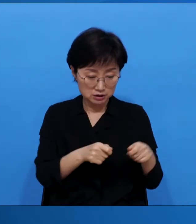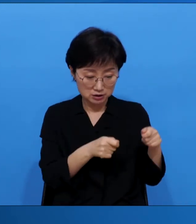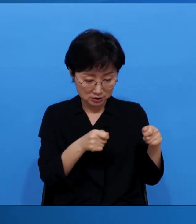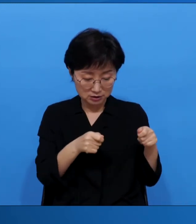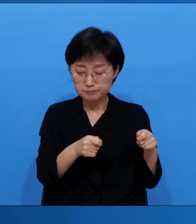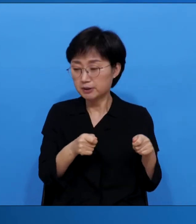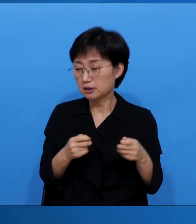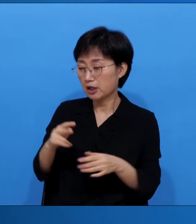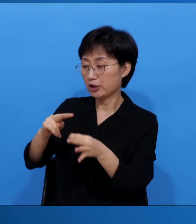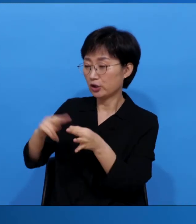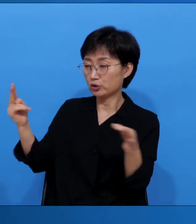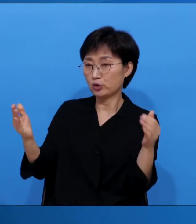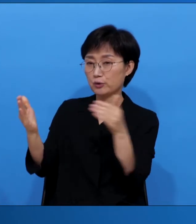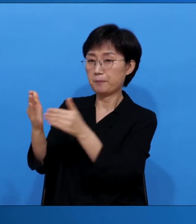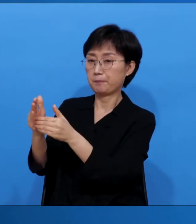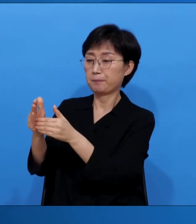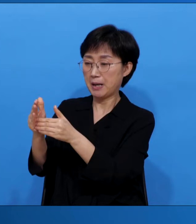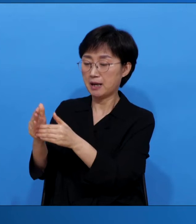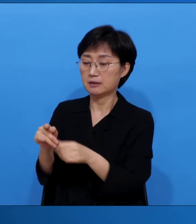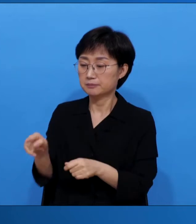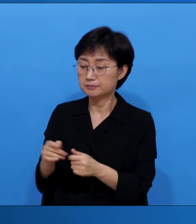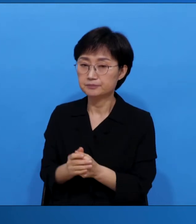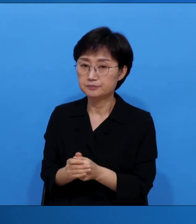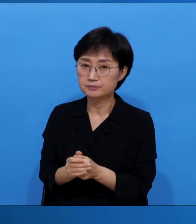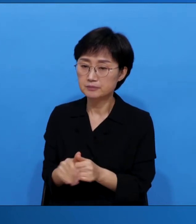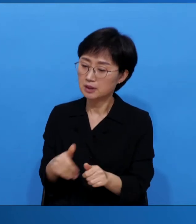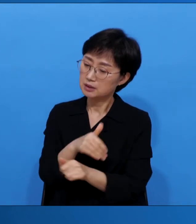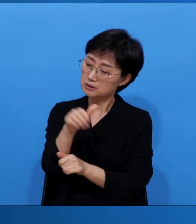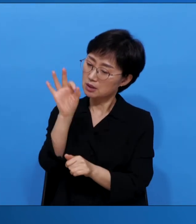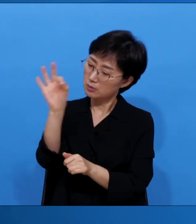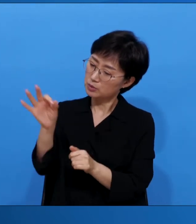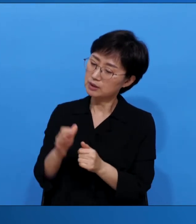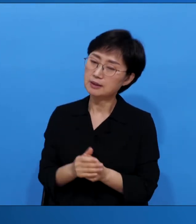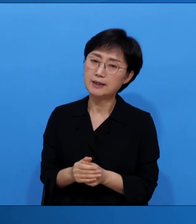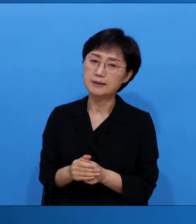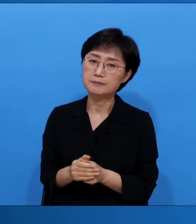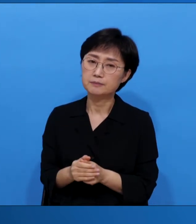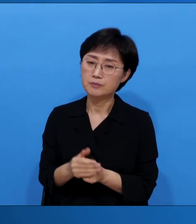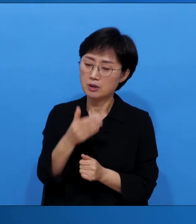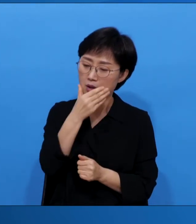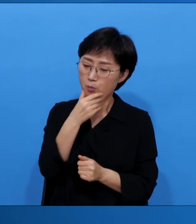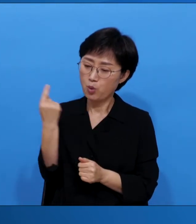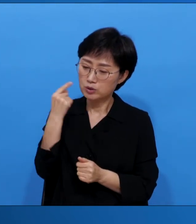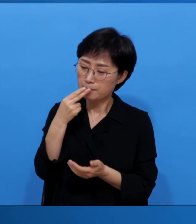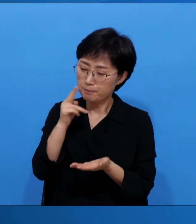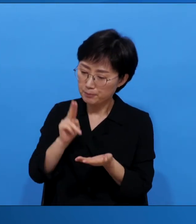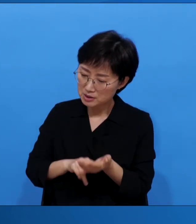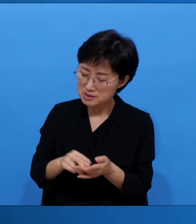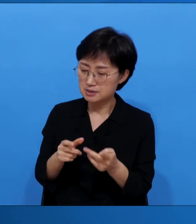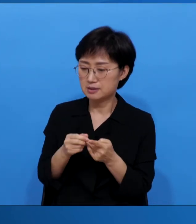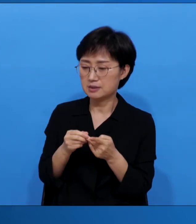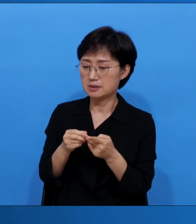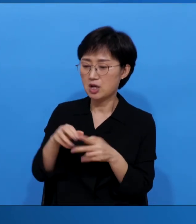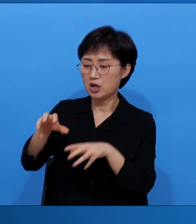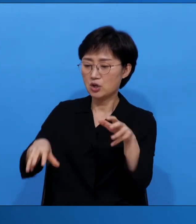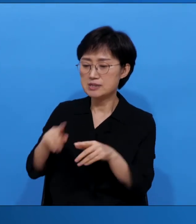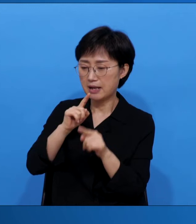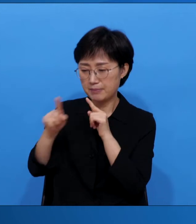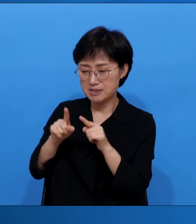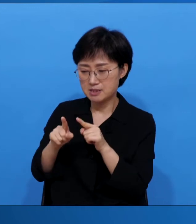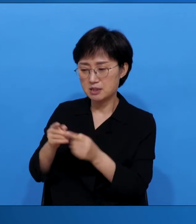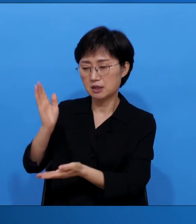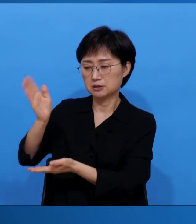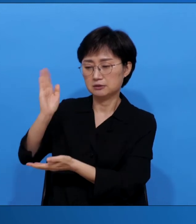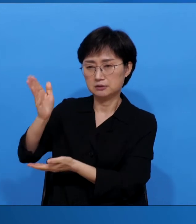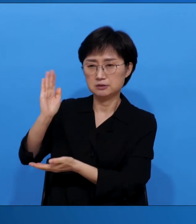거죠. 영도로 와서는 이제 상황이 복음 편지, 뭐 현장 메시지 이런 걸 주로 했단